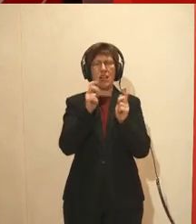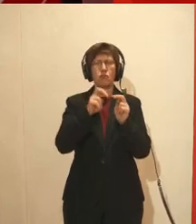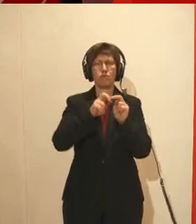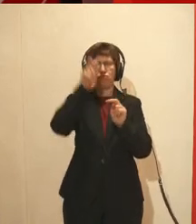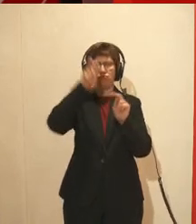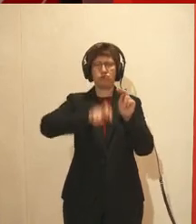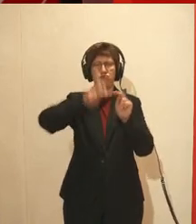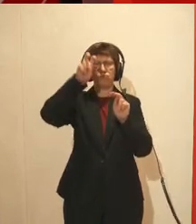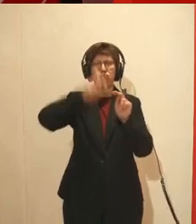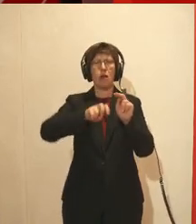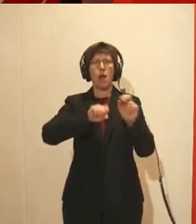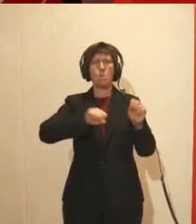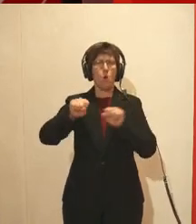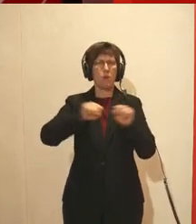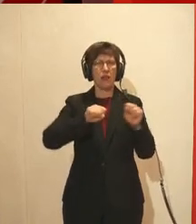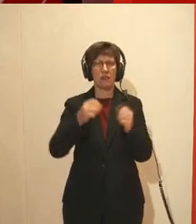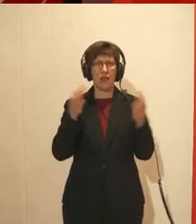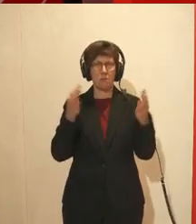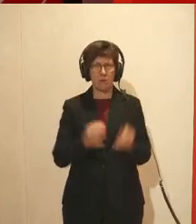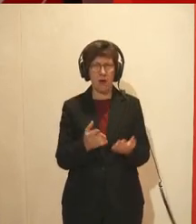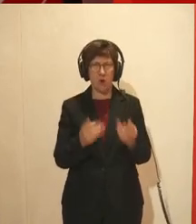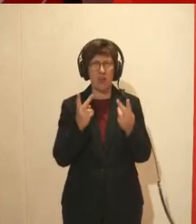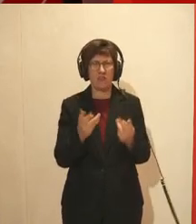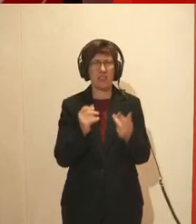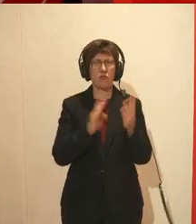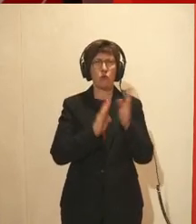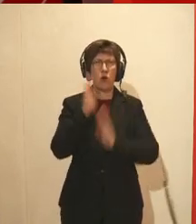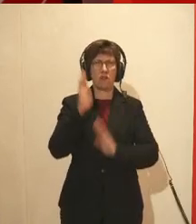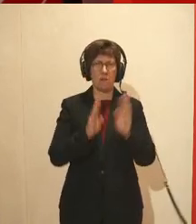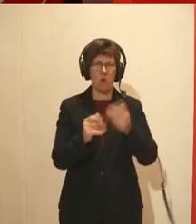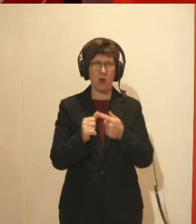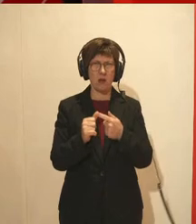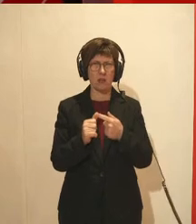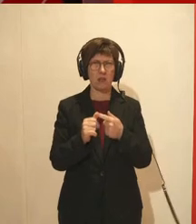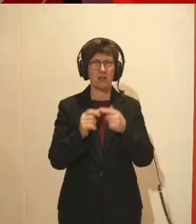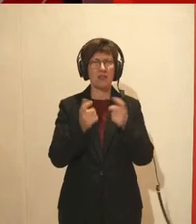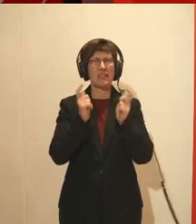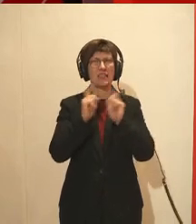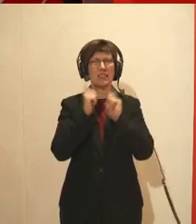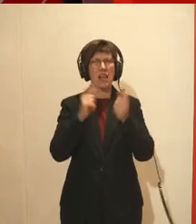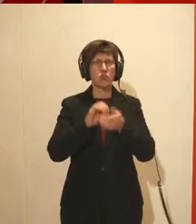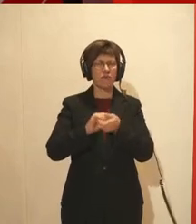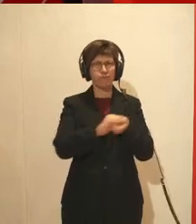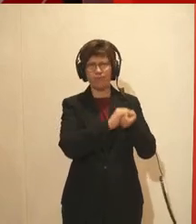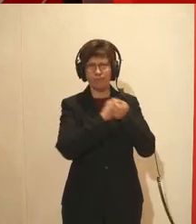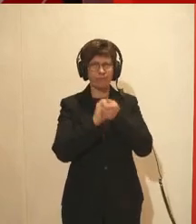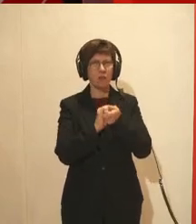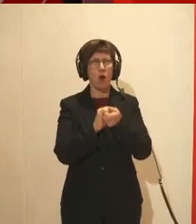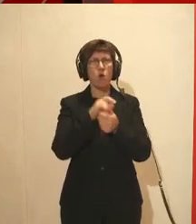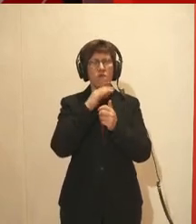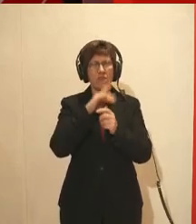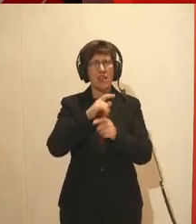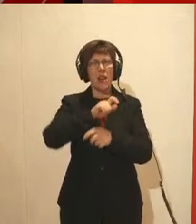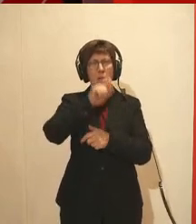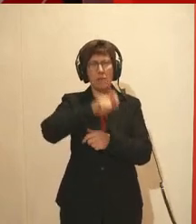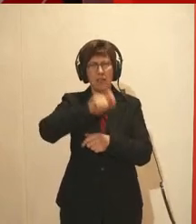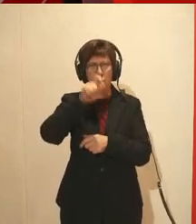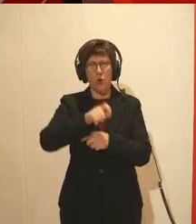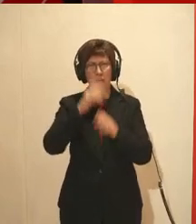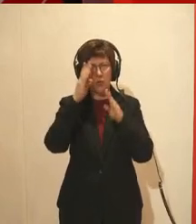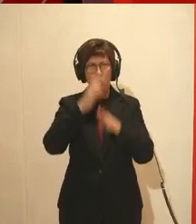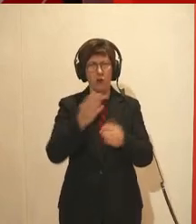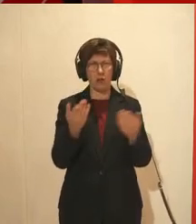großer mobilität ist wichtig für die demokratie auch für den gesellschaftlichen zusammenhalt und auch für ganz ganz viele ganz persönliche und